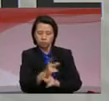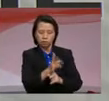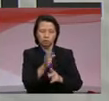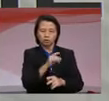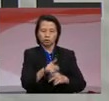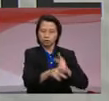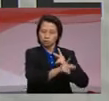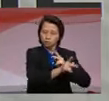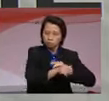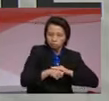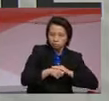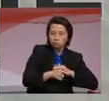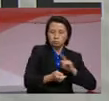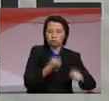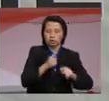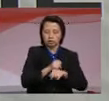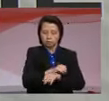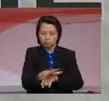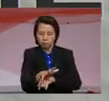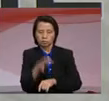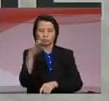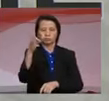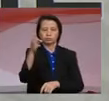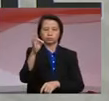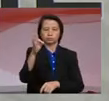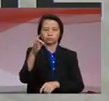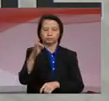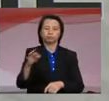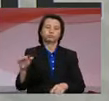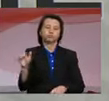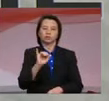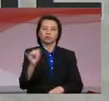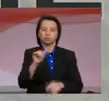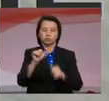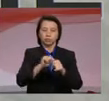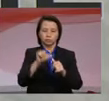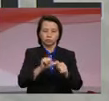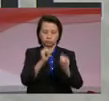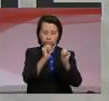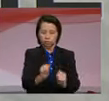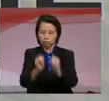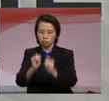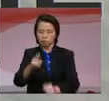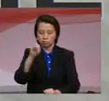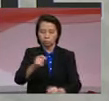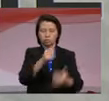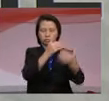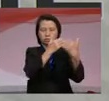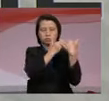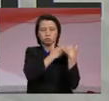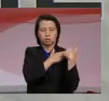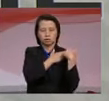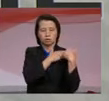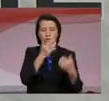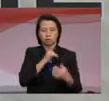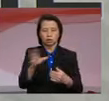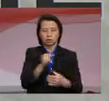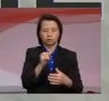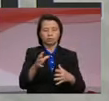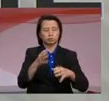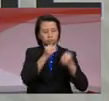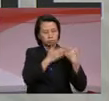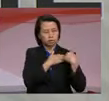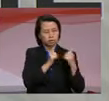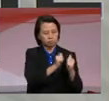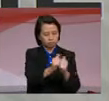dan dilindungi daripada jangkitan COVID-19. Begitu juga setiap individu perlu memainkan peranan dan mengambil